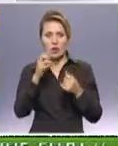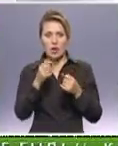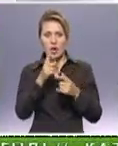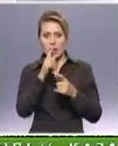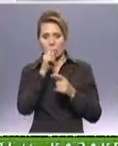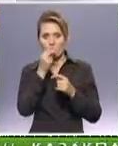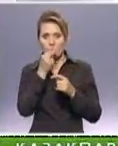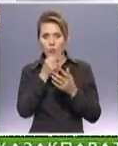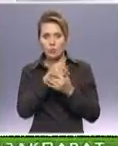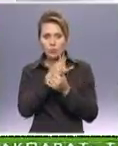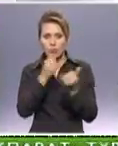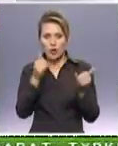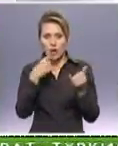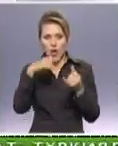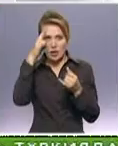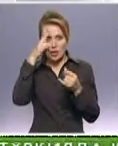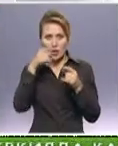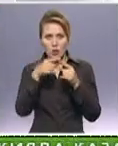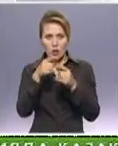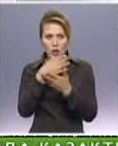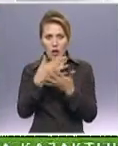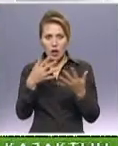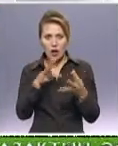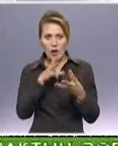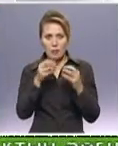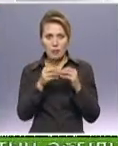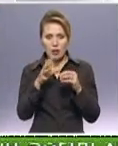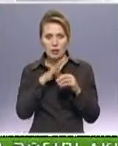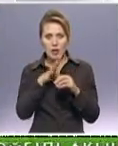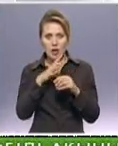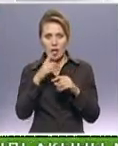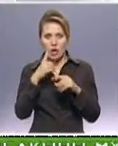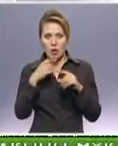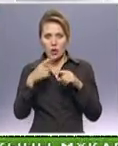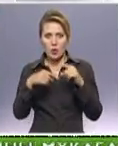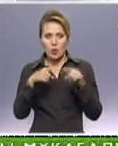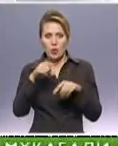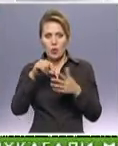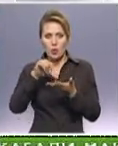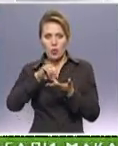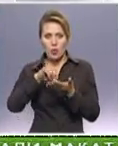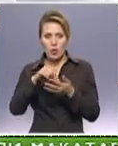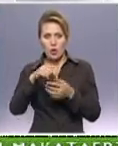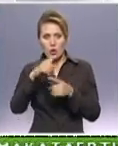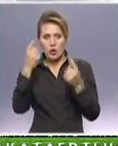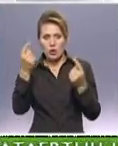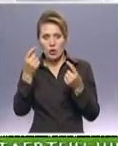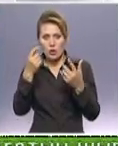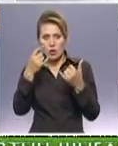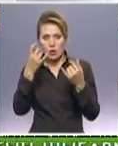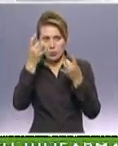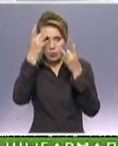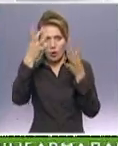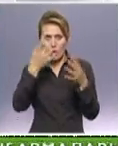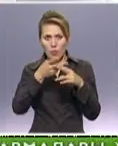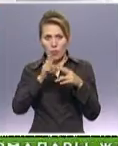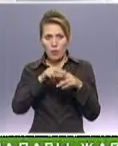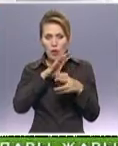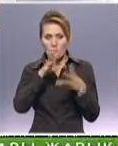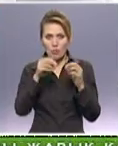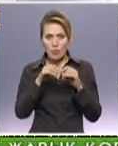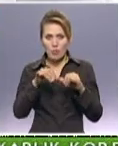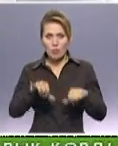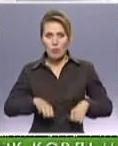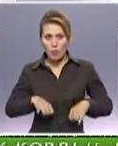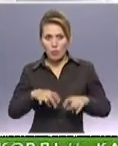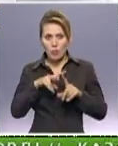берілді. Қазақстанның әр өңірінен бөлек шартараптағы қандастарымыз да қатысты тойға. Шығыстың көгінде 2 күн ән қалықтап, бәйгенің бәсі